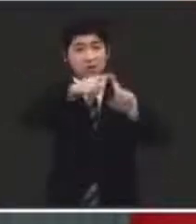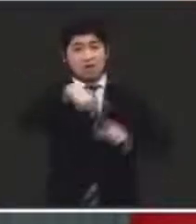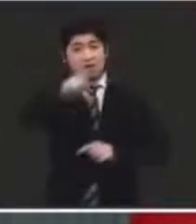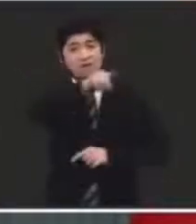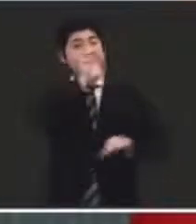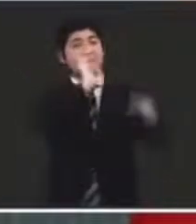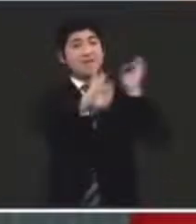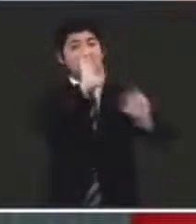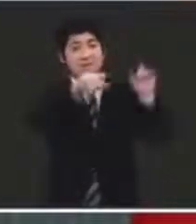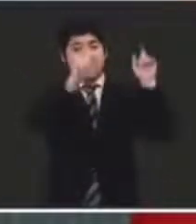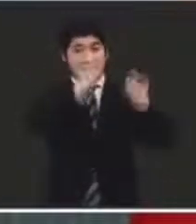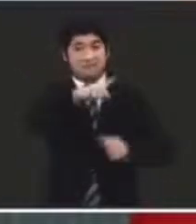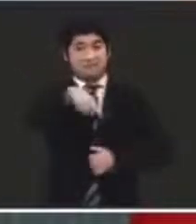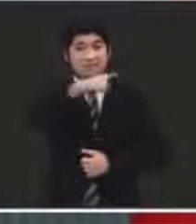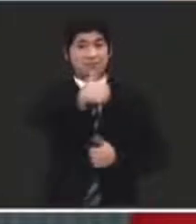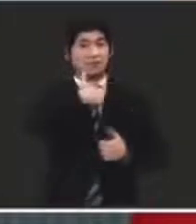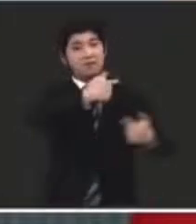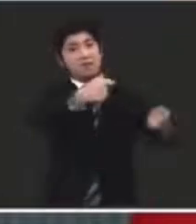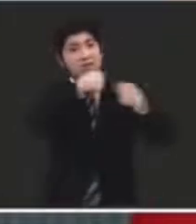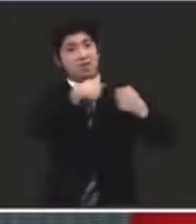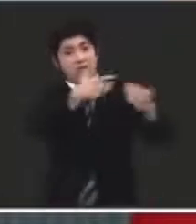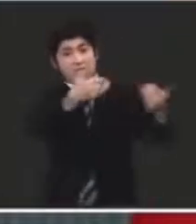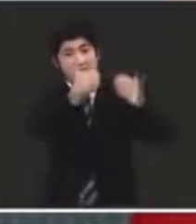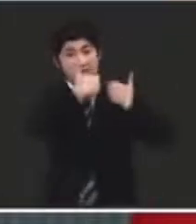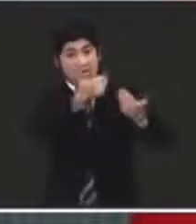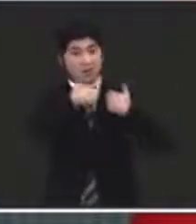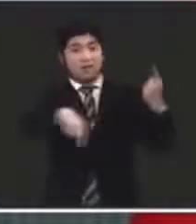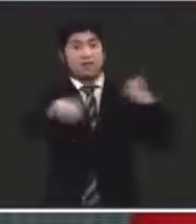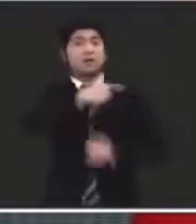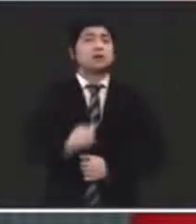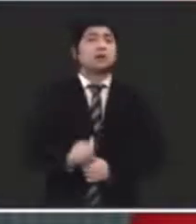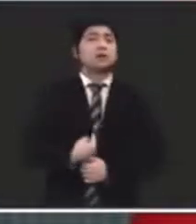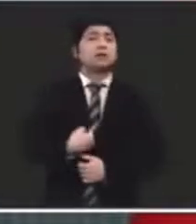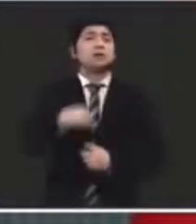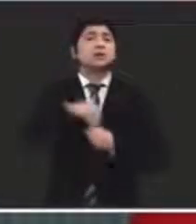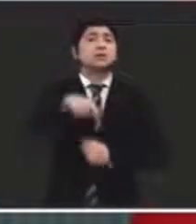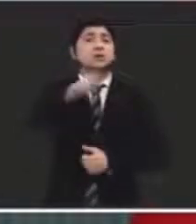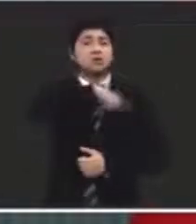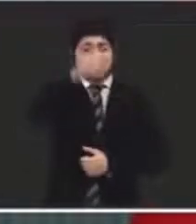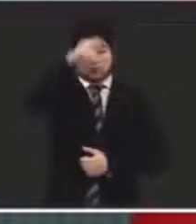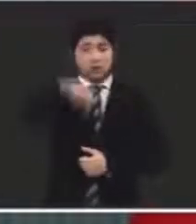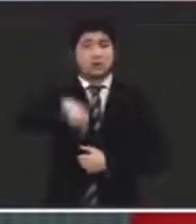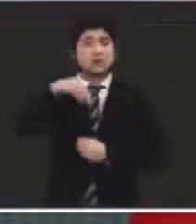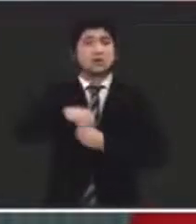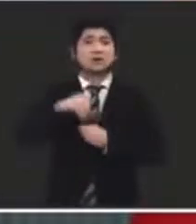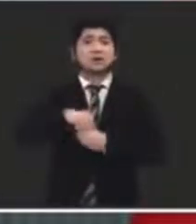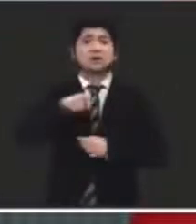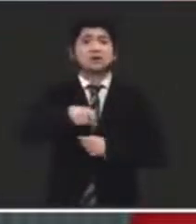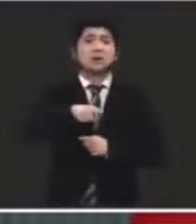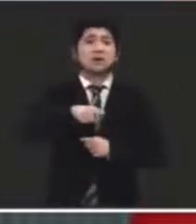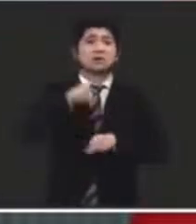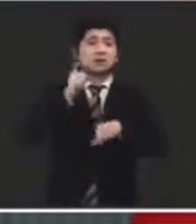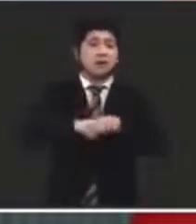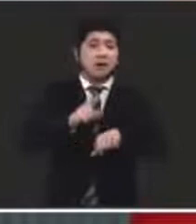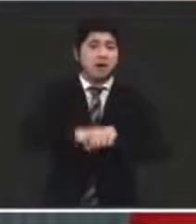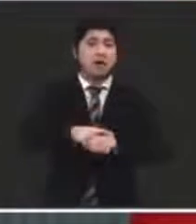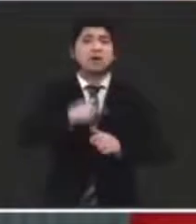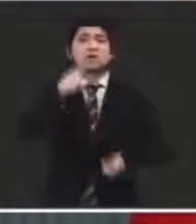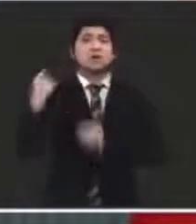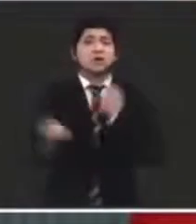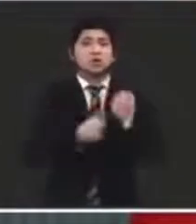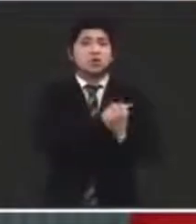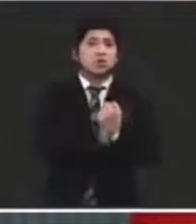kışkırtarak üzerimize salanların asıl niyetlerinin ülkemizin vaktini enerjisini